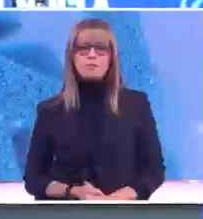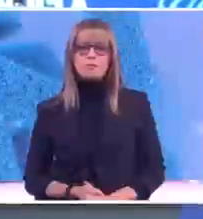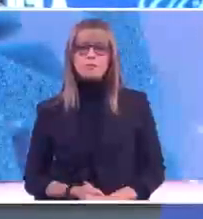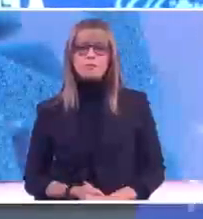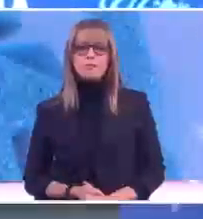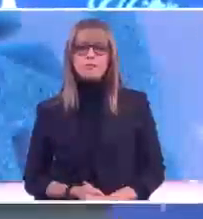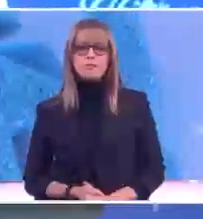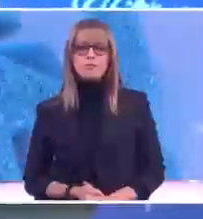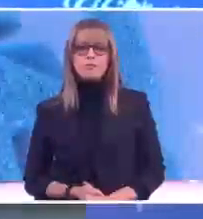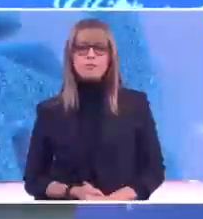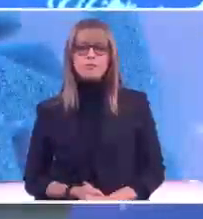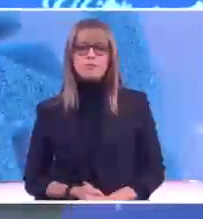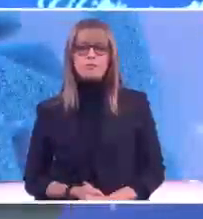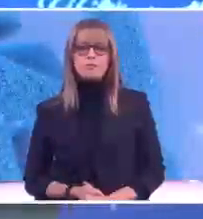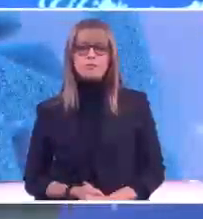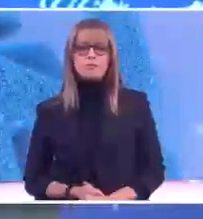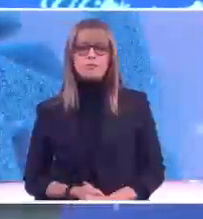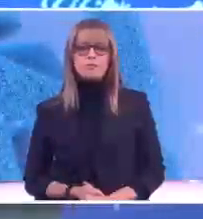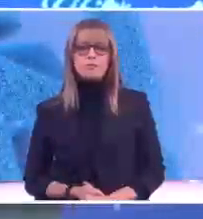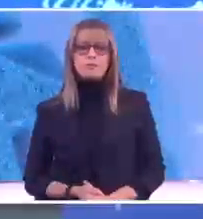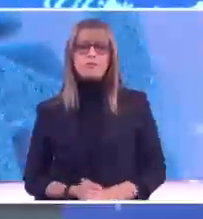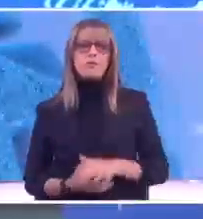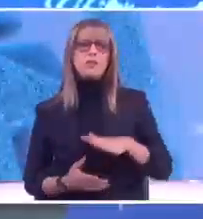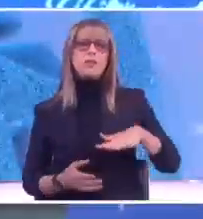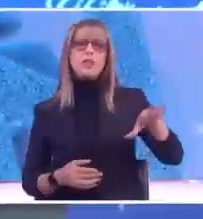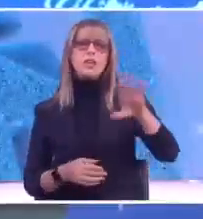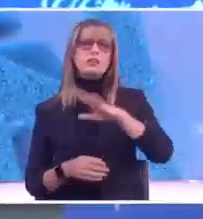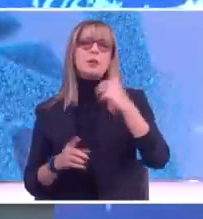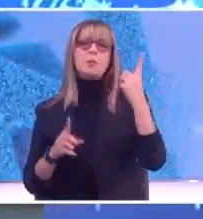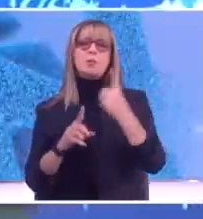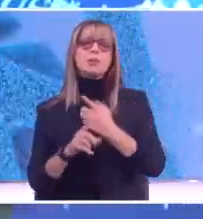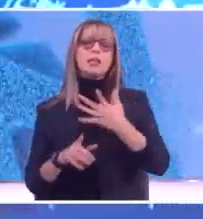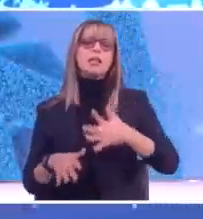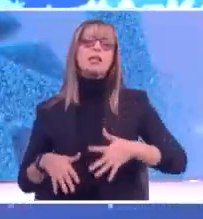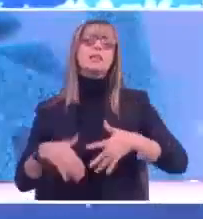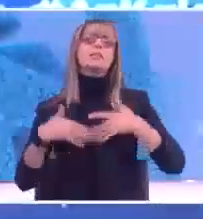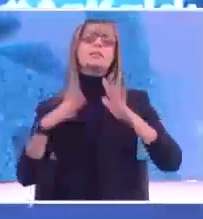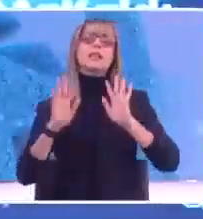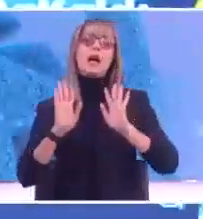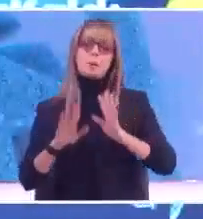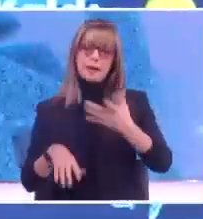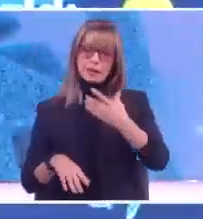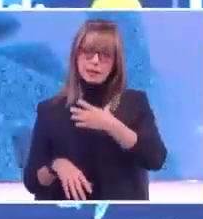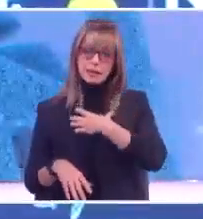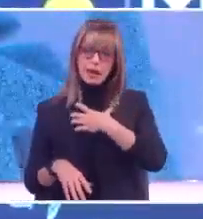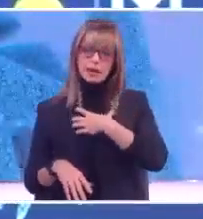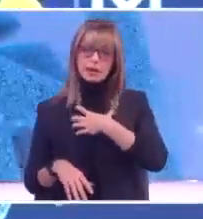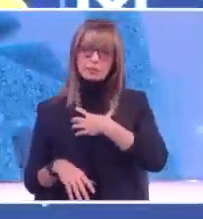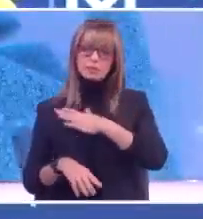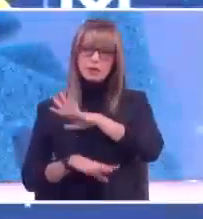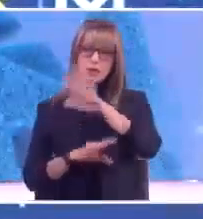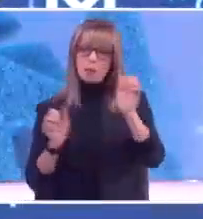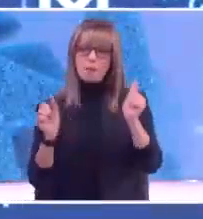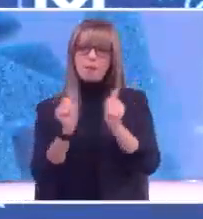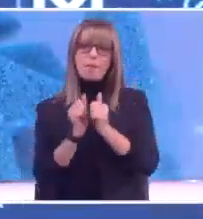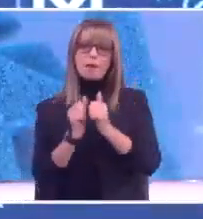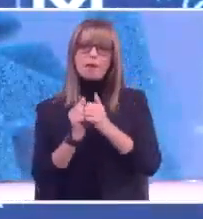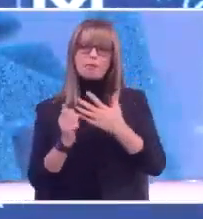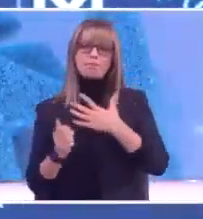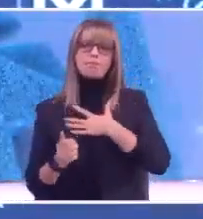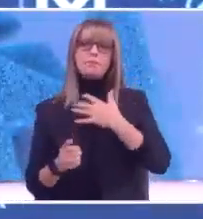biz mihnet ellemeyenleriz. Ondan bundan bir şey istemeden kendimiz,